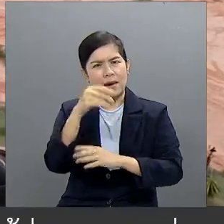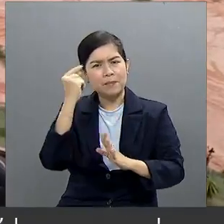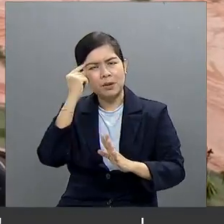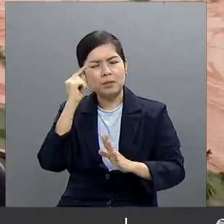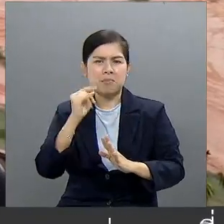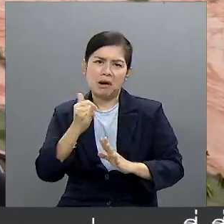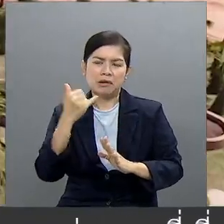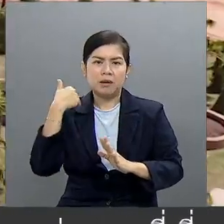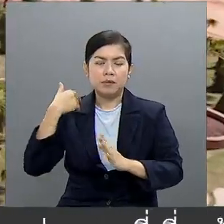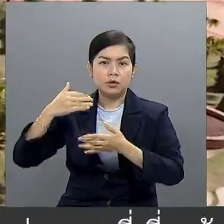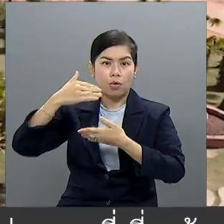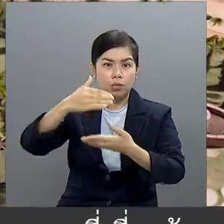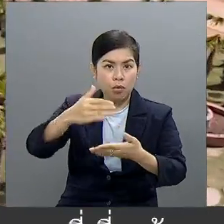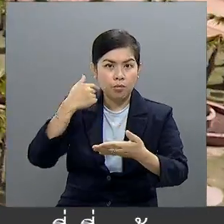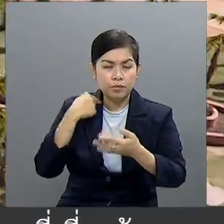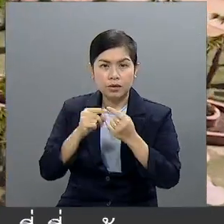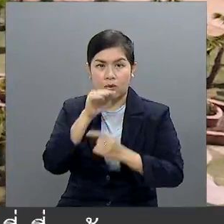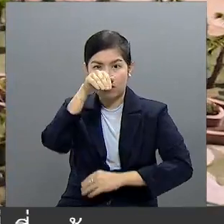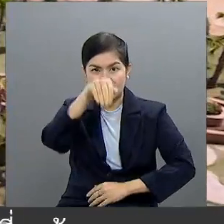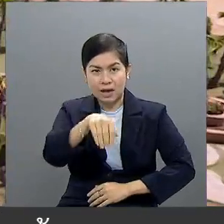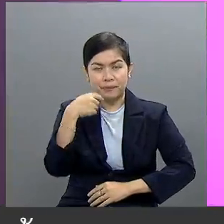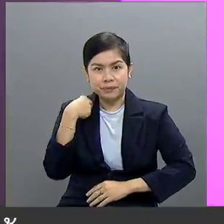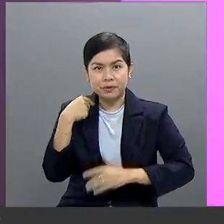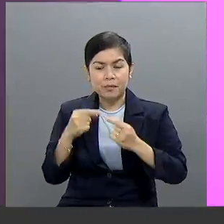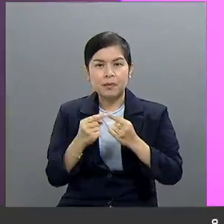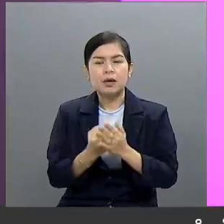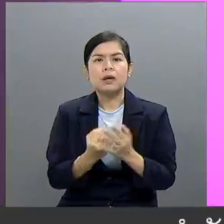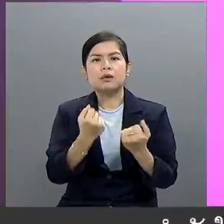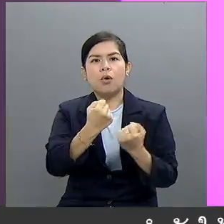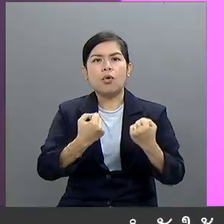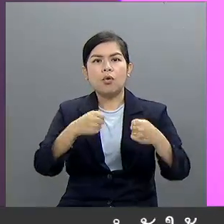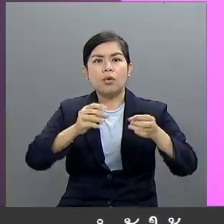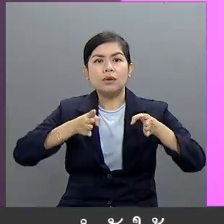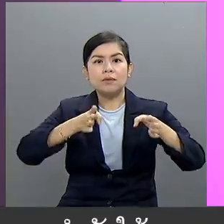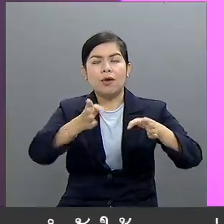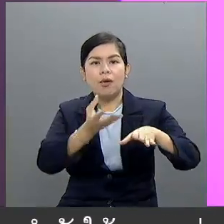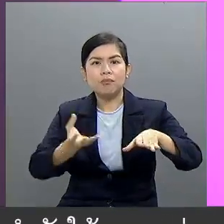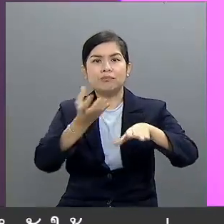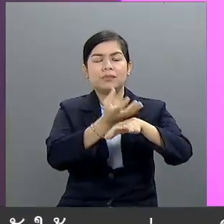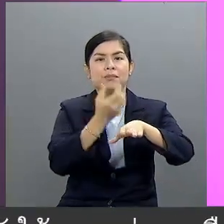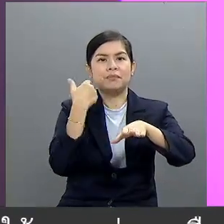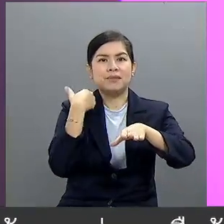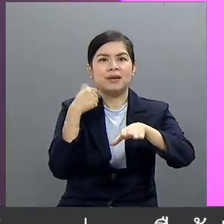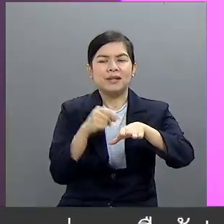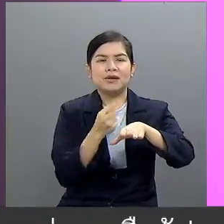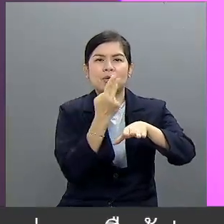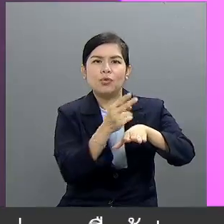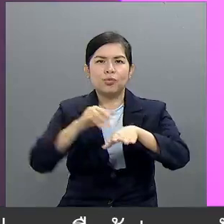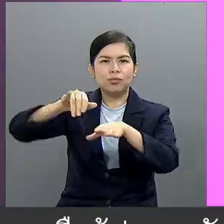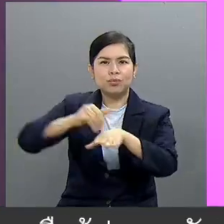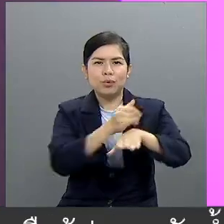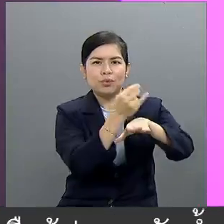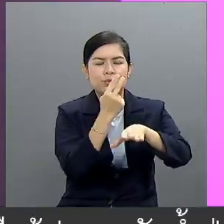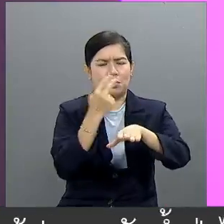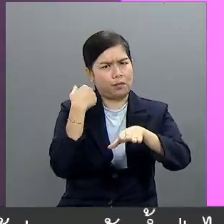ป็นช้าง2ตัวอยู่บนท้ายรถบรรทุกอ่ะแล้วก็โยกกันไปโยกกันมาแล้วคนก็ไปใส่เพลงน่ารักมากเลยนะเดี๋ยวถ้าว่างเดี๋ยวมีโอกาสเดี๋ยวจะให้ทางทีมง